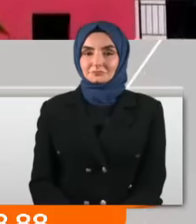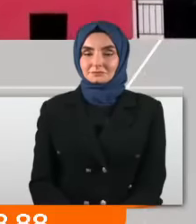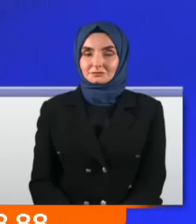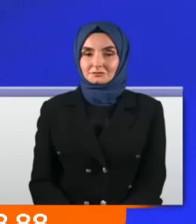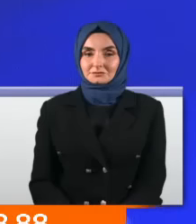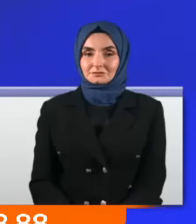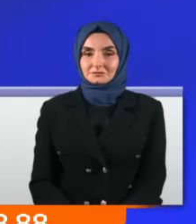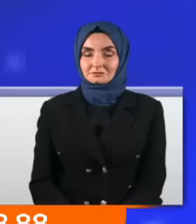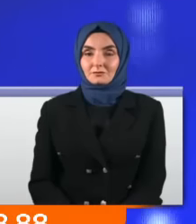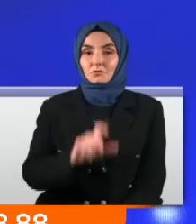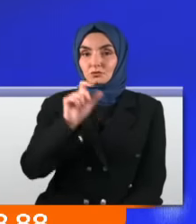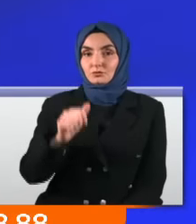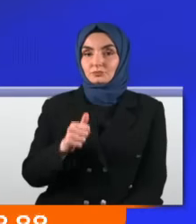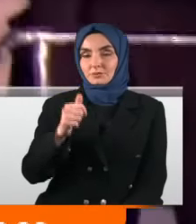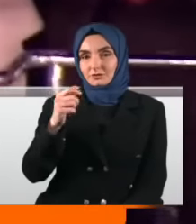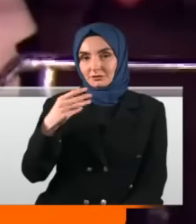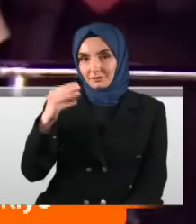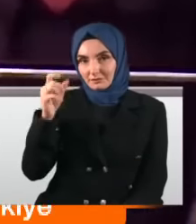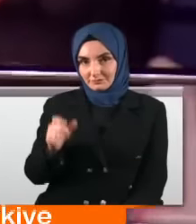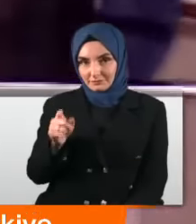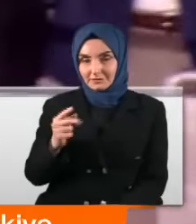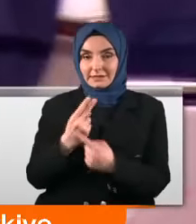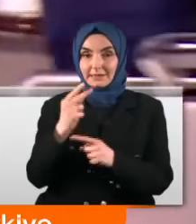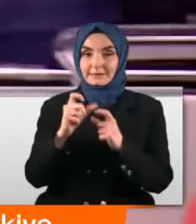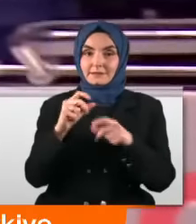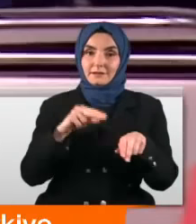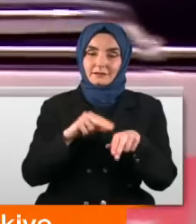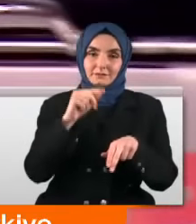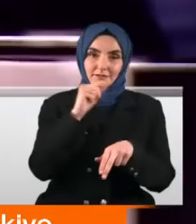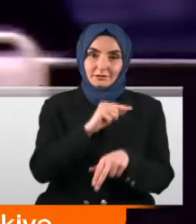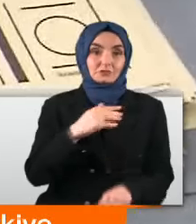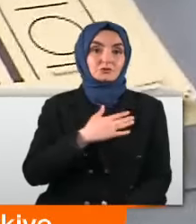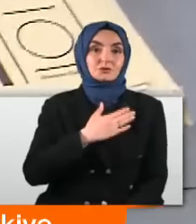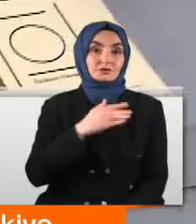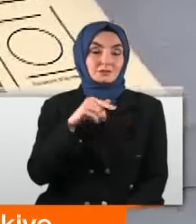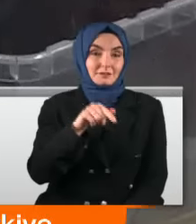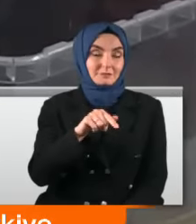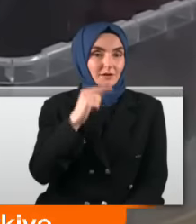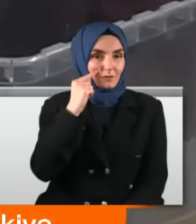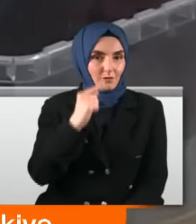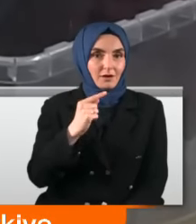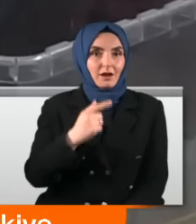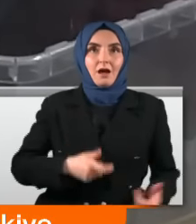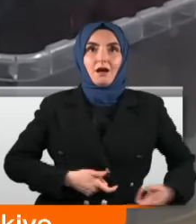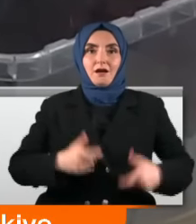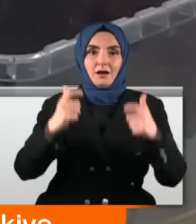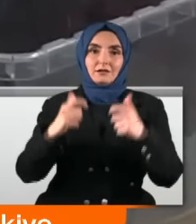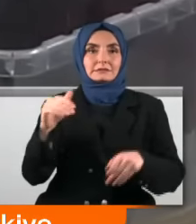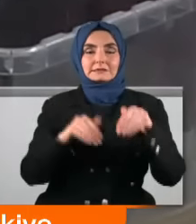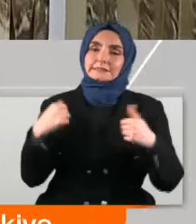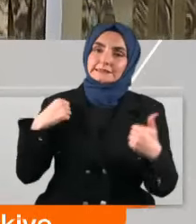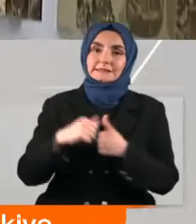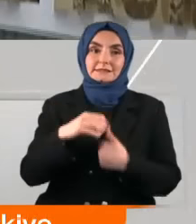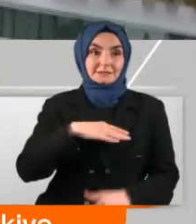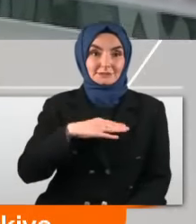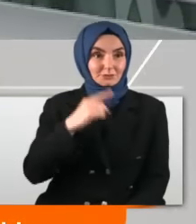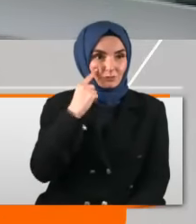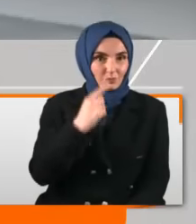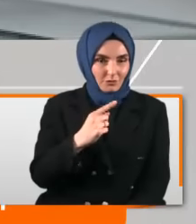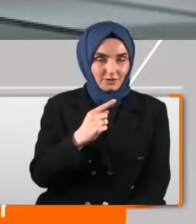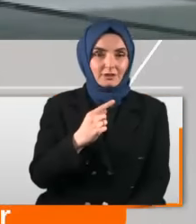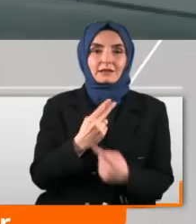artıracağız. Cumhurbaşkanı, YSK'nın CHP'nin Hatay'da seçimin yenilenmesi talebini reddetmesine de değindi. Yüksek